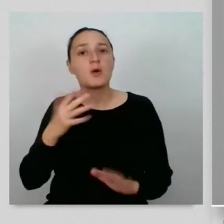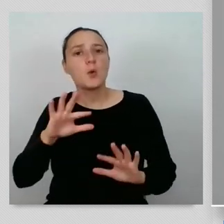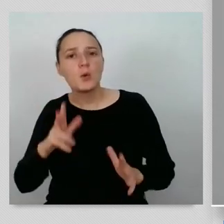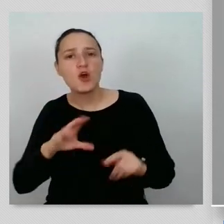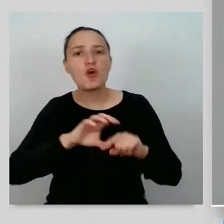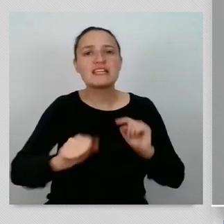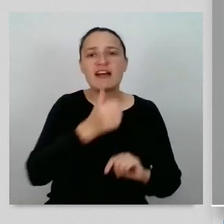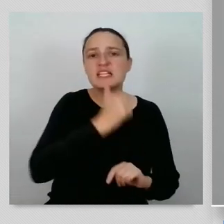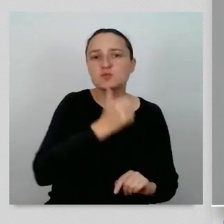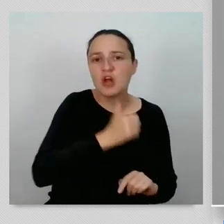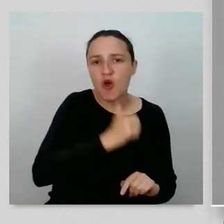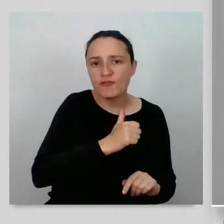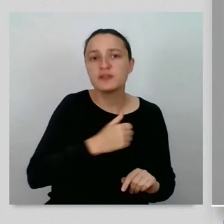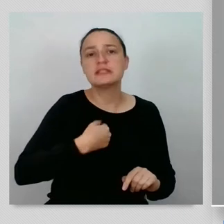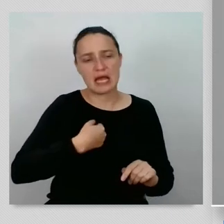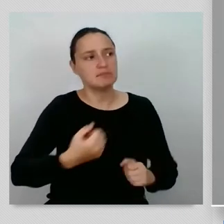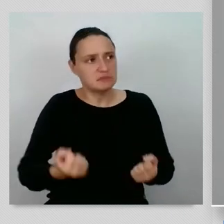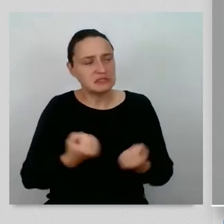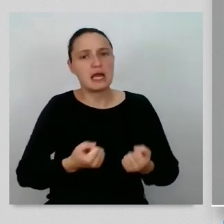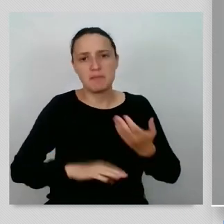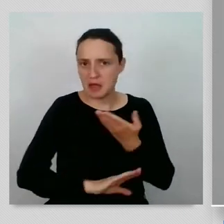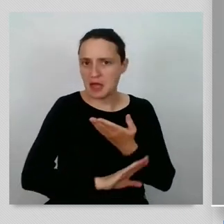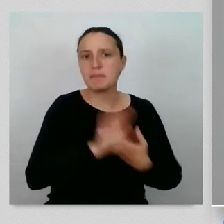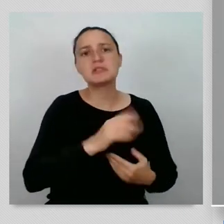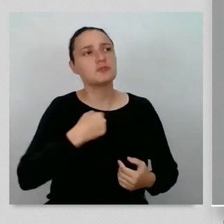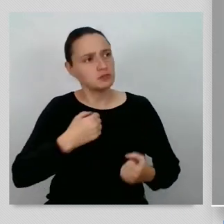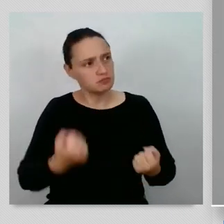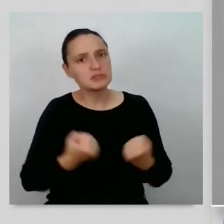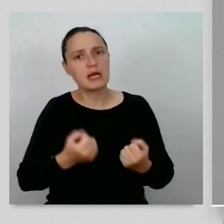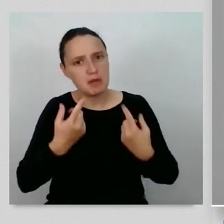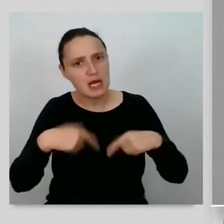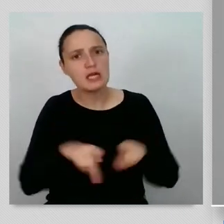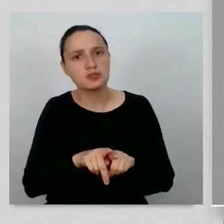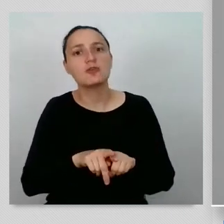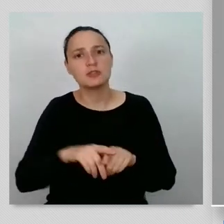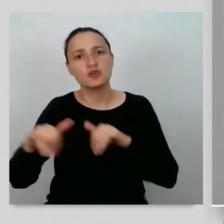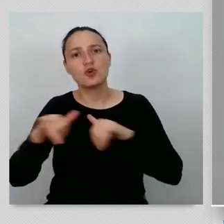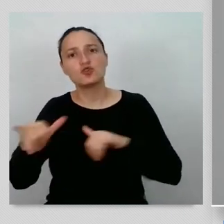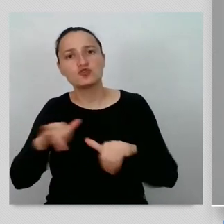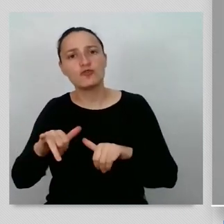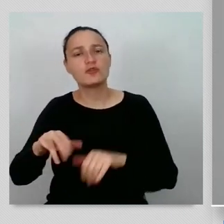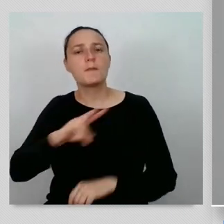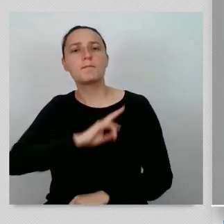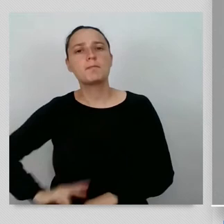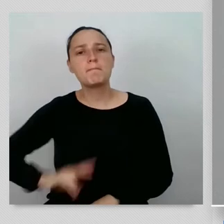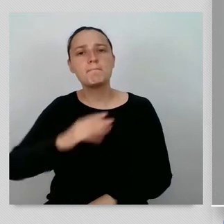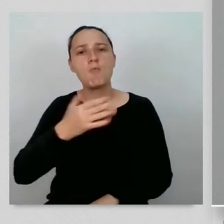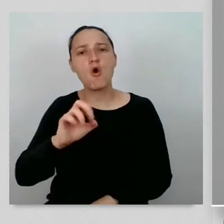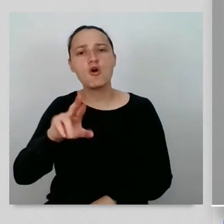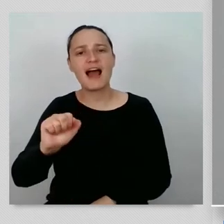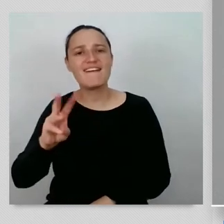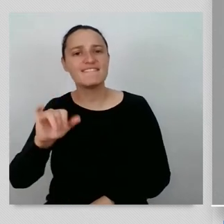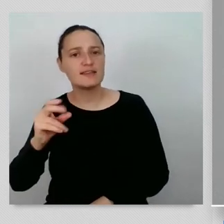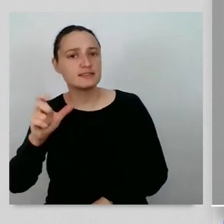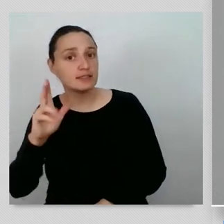w Polsce, który staram się reprezentować i który starałam się realizować, będąc w rządzie Mateusza Morawieckiego, że tę